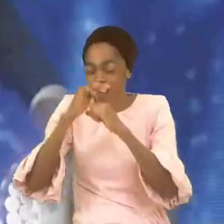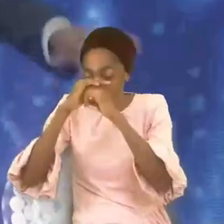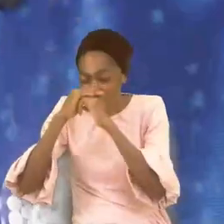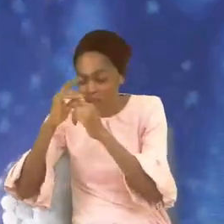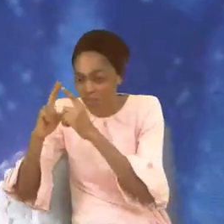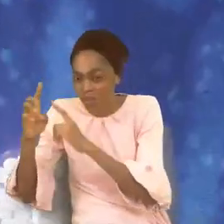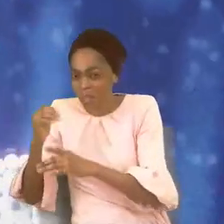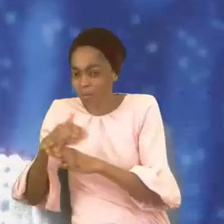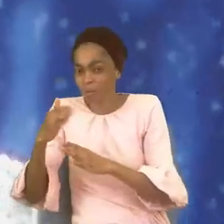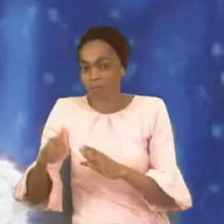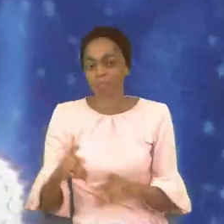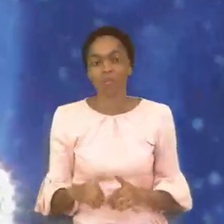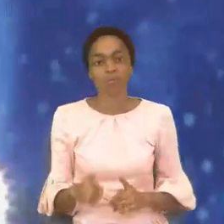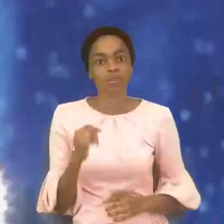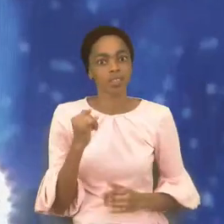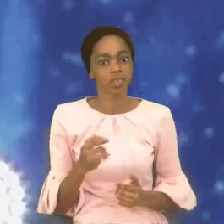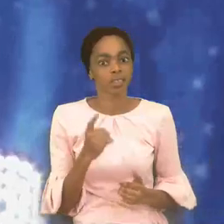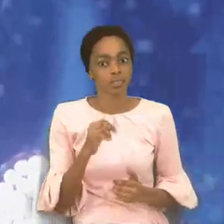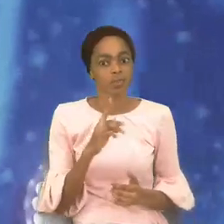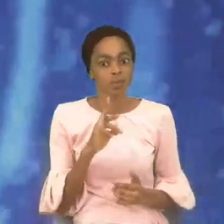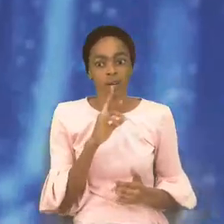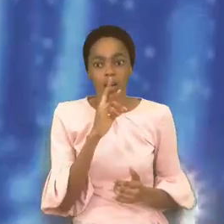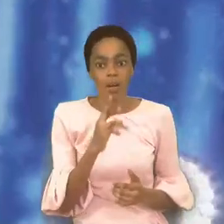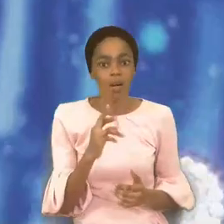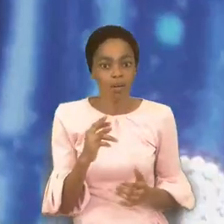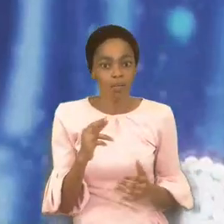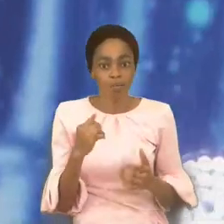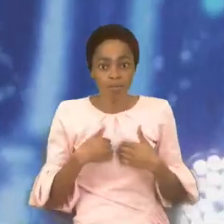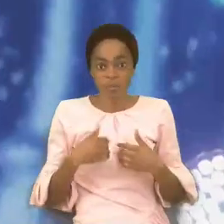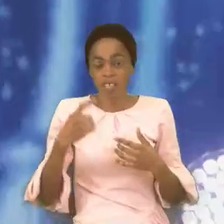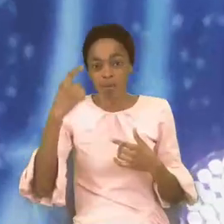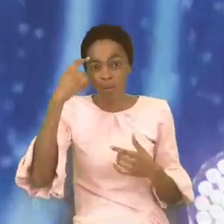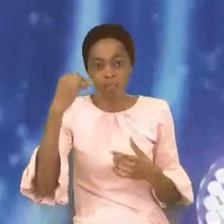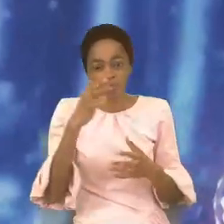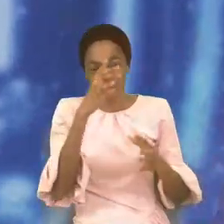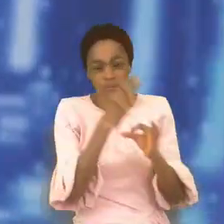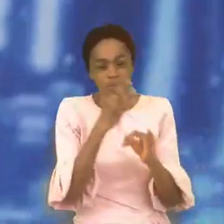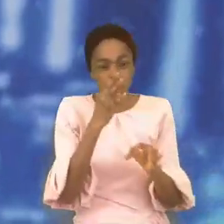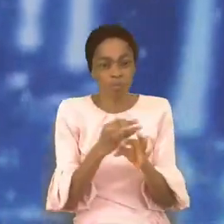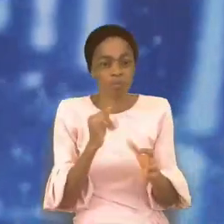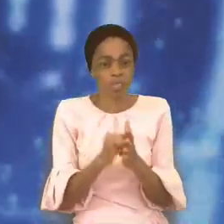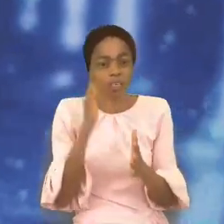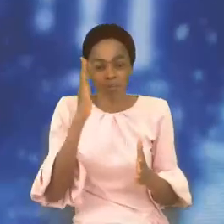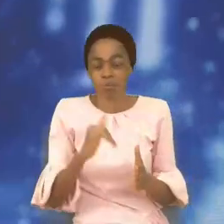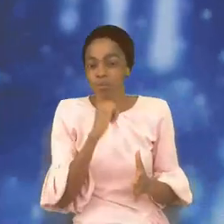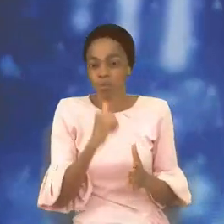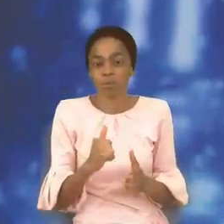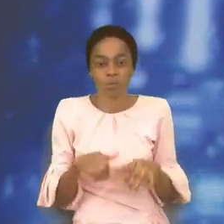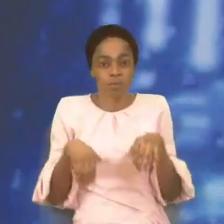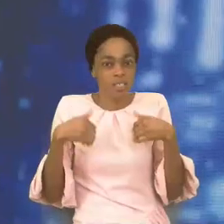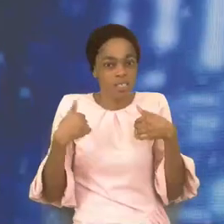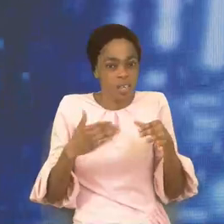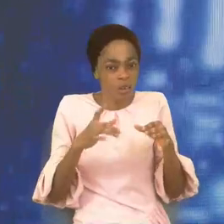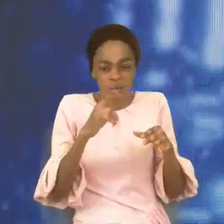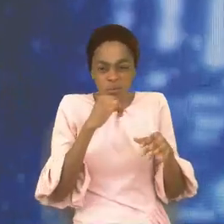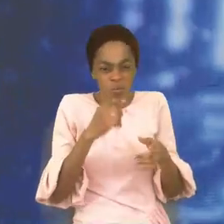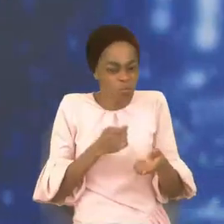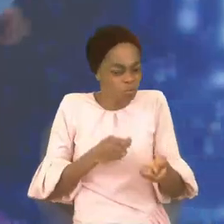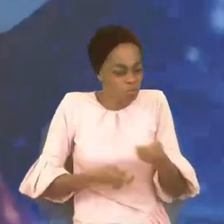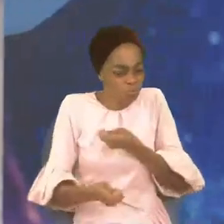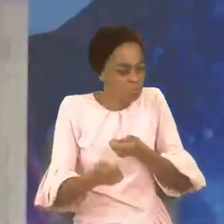eux complètement. Mais tu es toujours de la pensée des fidèles. Tu ne vas pas vendre ta